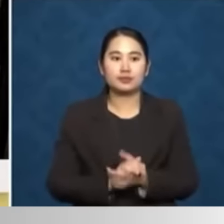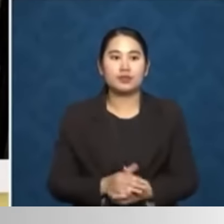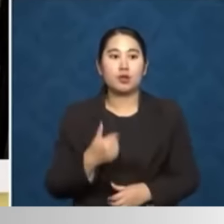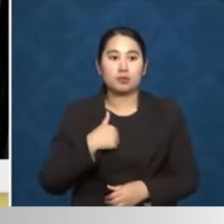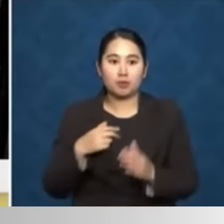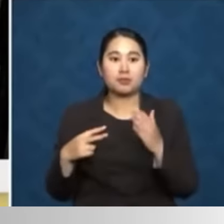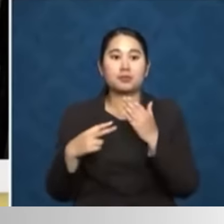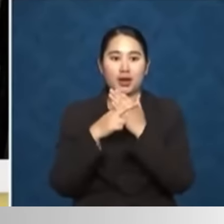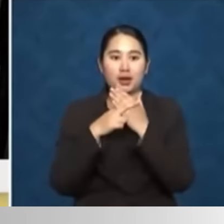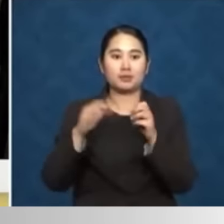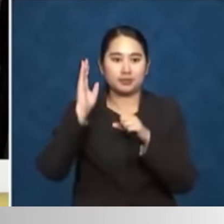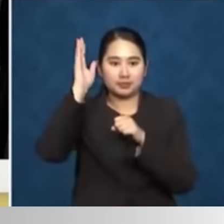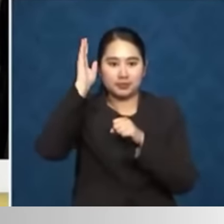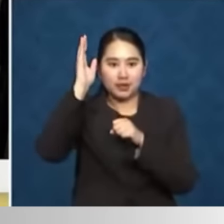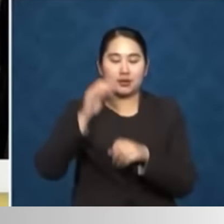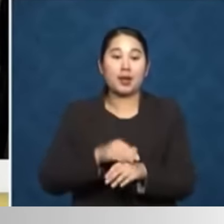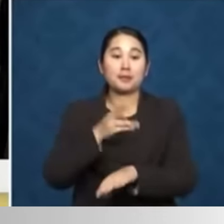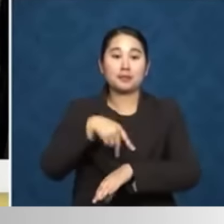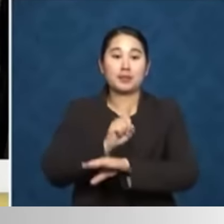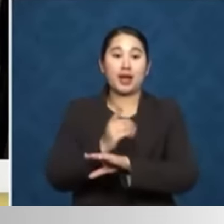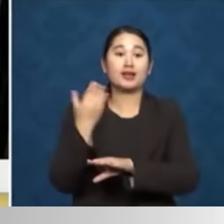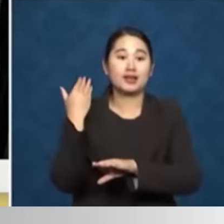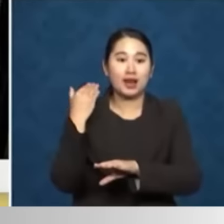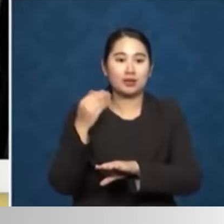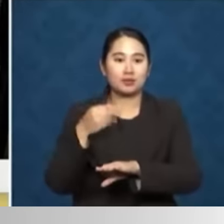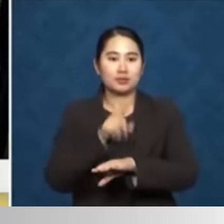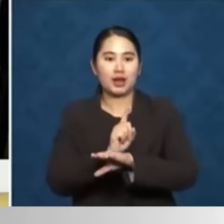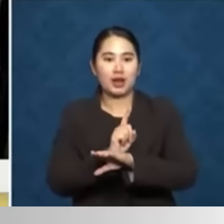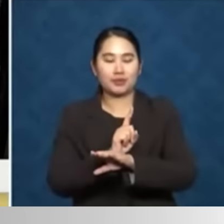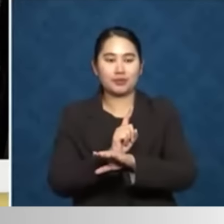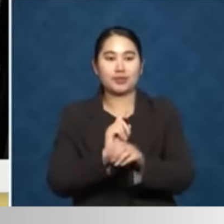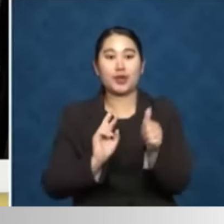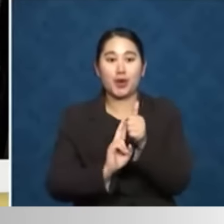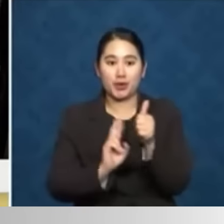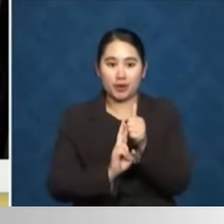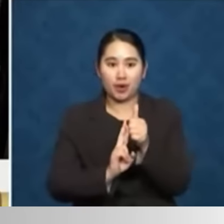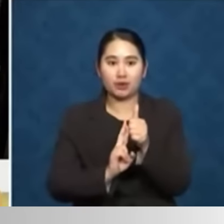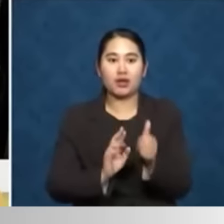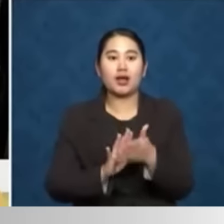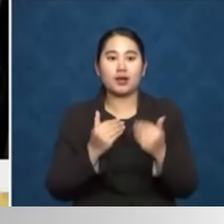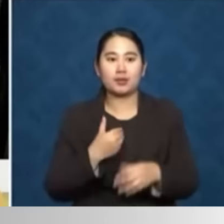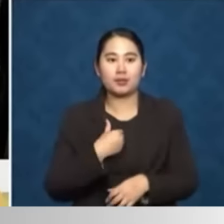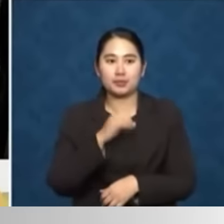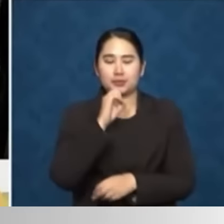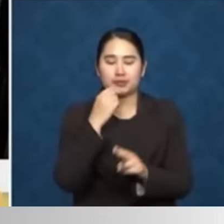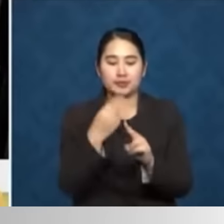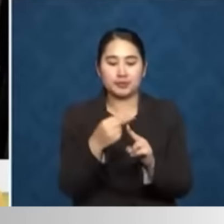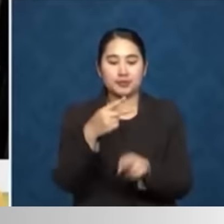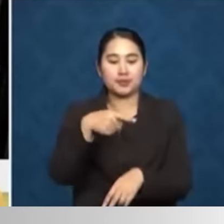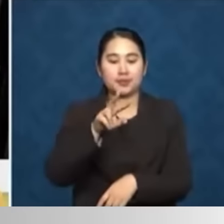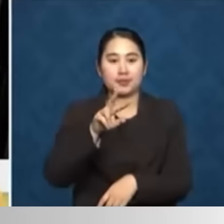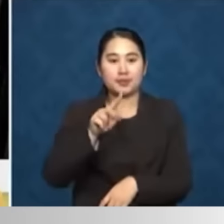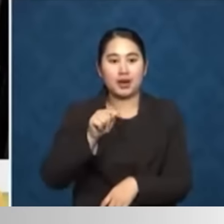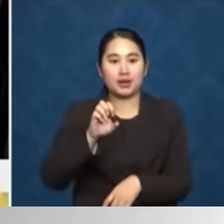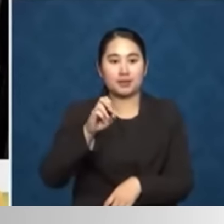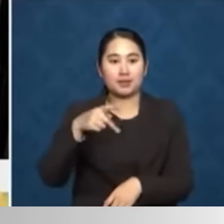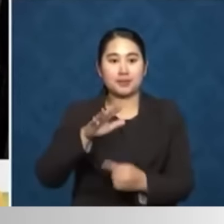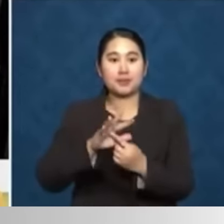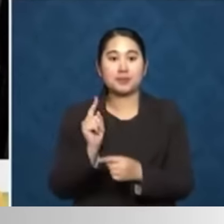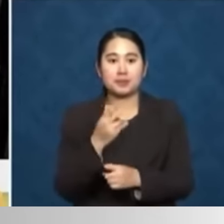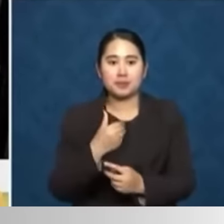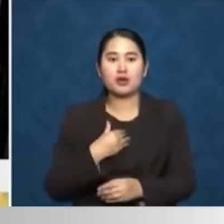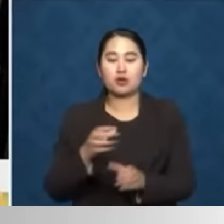งท่านประธานก่อนที่ท่านประธานจะขึ้นมาก็คือท่านรองประธานคนที่หนึ่งนะครับท่านปฏิพัฒน์เนี่ยว่าการอภิปรายของเพื่อนส